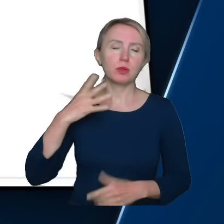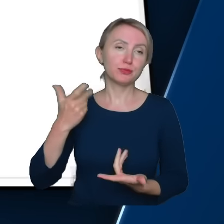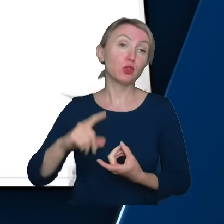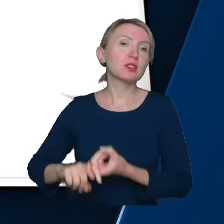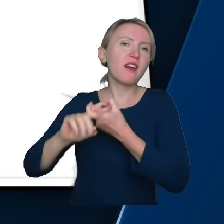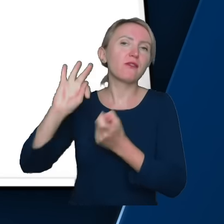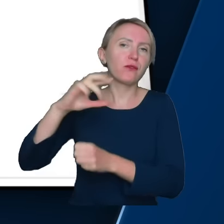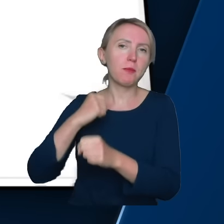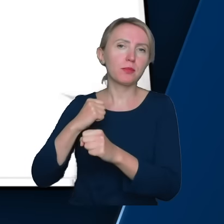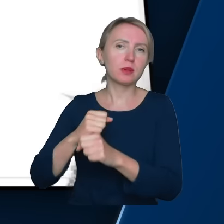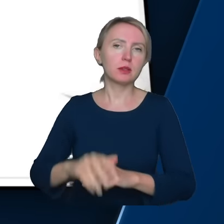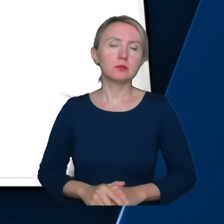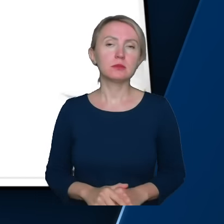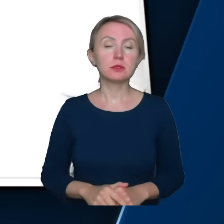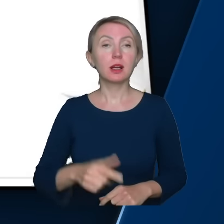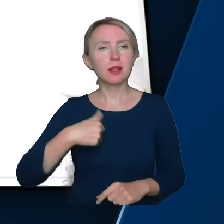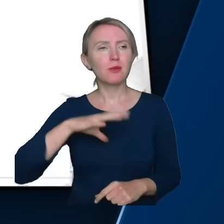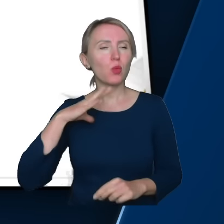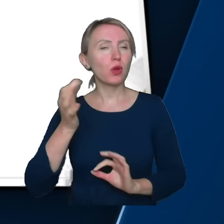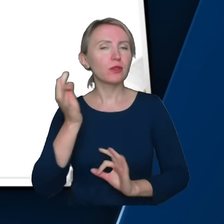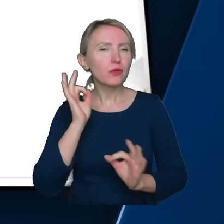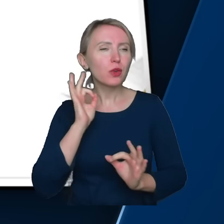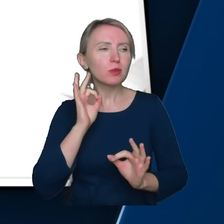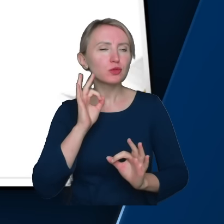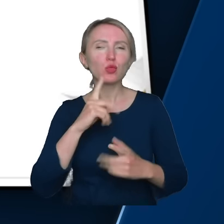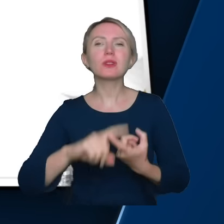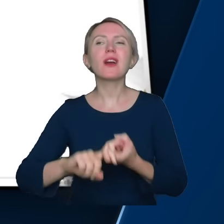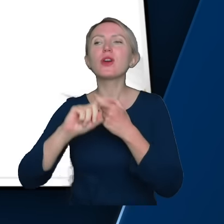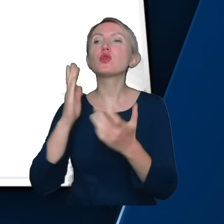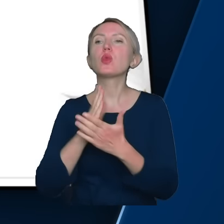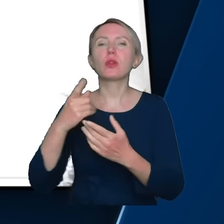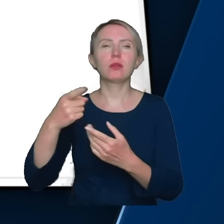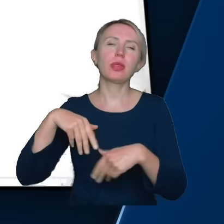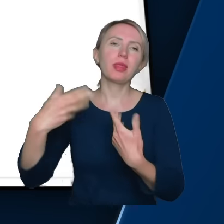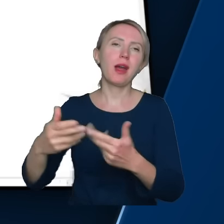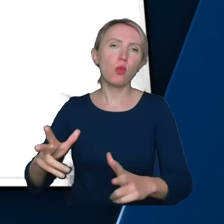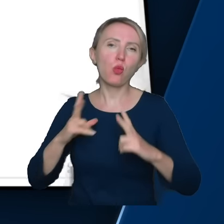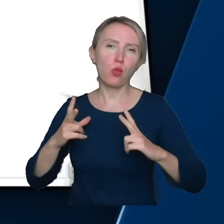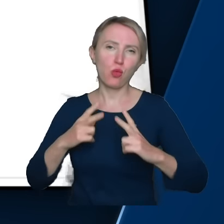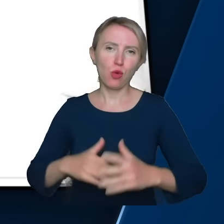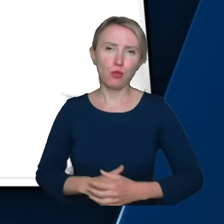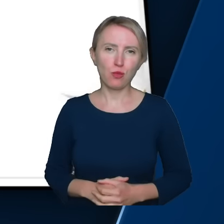miałem informację z wewnątrz, że to zawieszenie to było wysłanie tego pana na urlop wypoczynkowy.